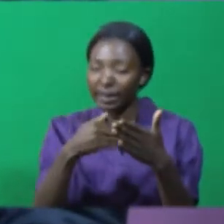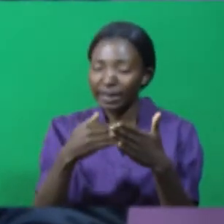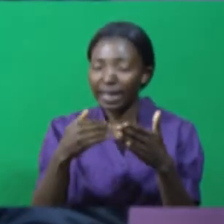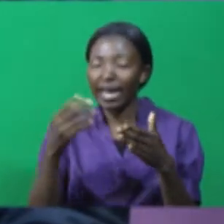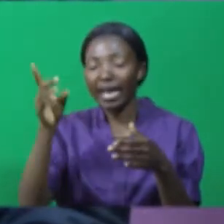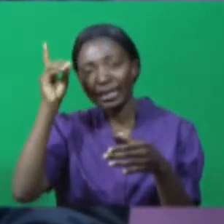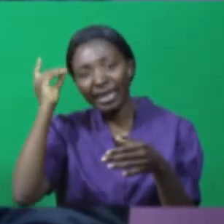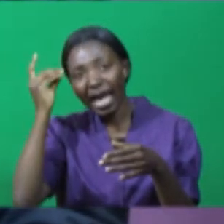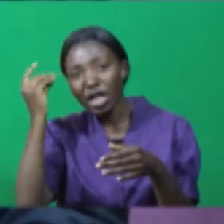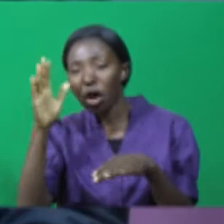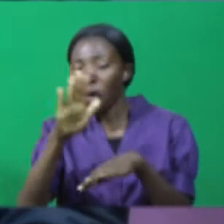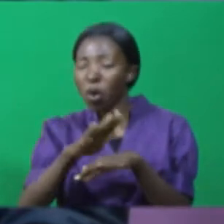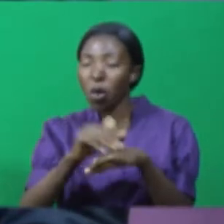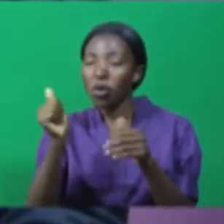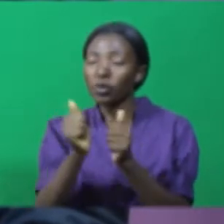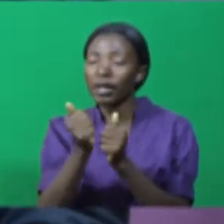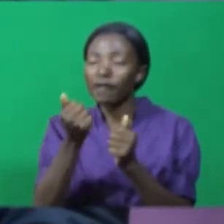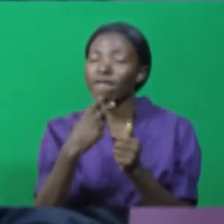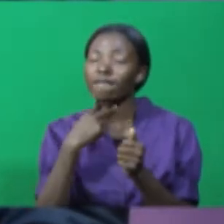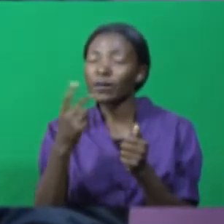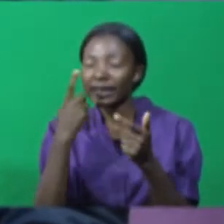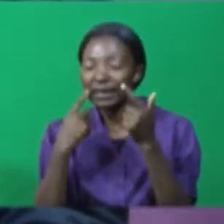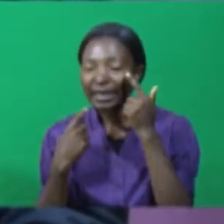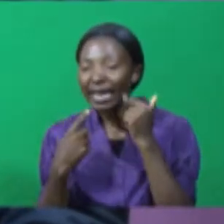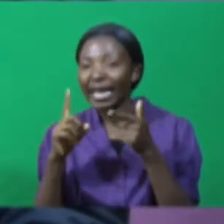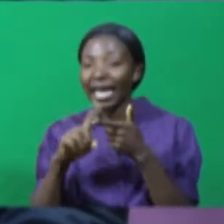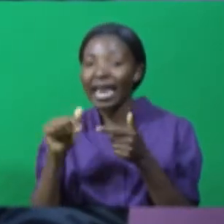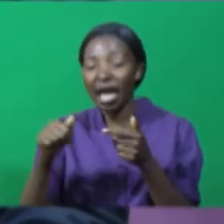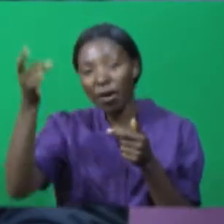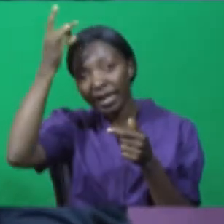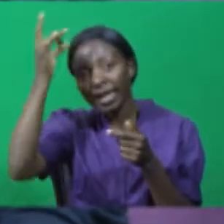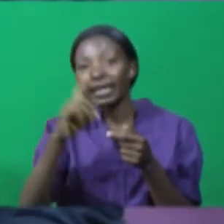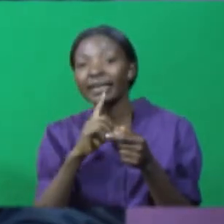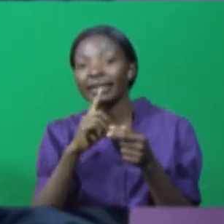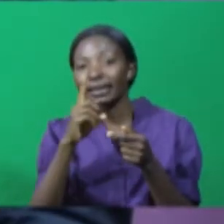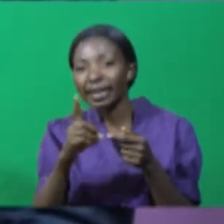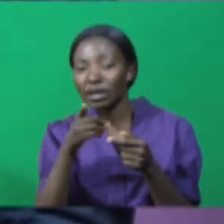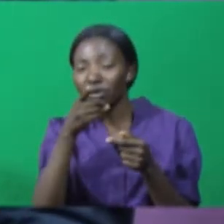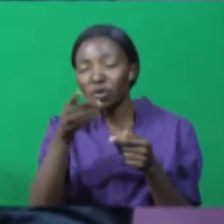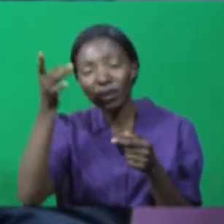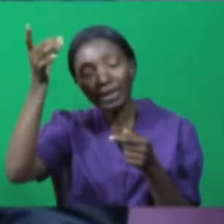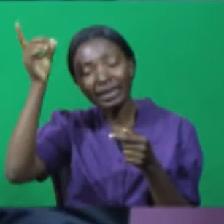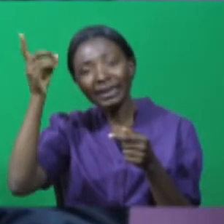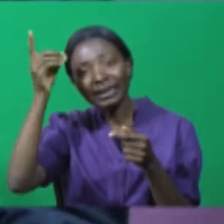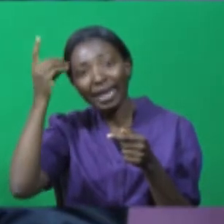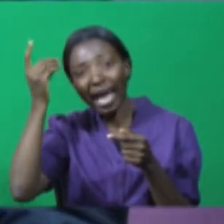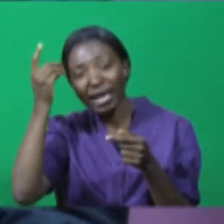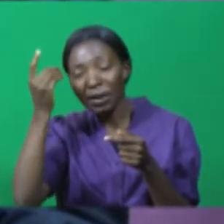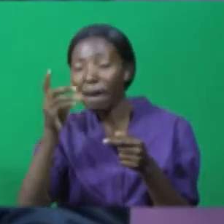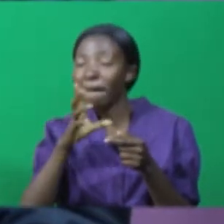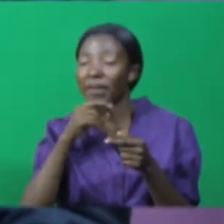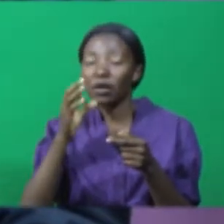Daniel akadana nenzwi rekuchema mambo akataura akati kuna Daniel Nai Daniel iwe muranda waMwari